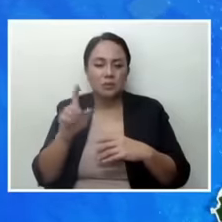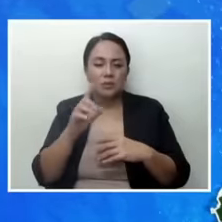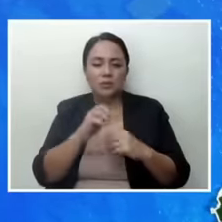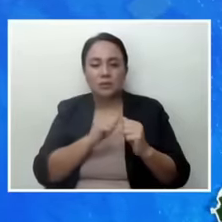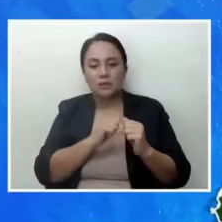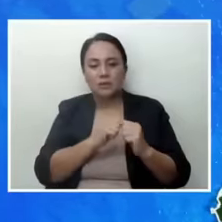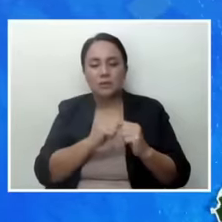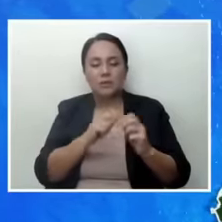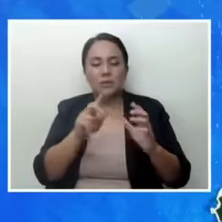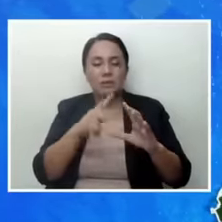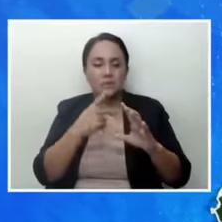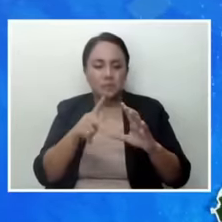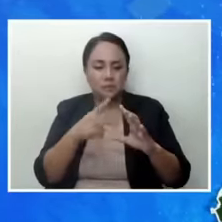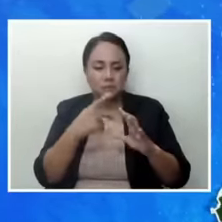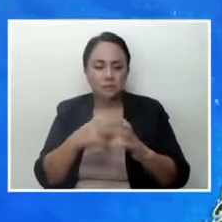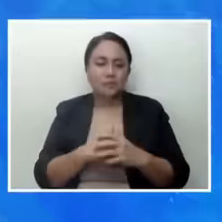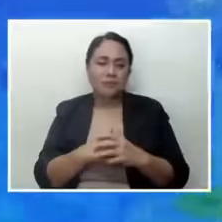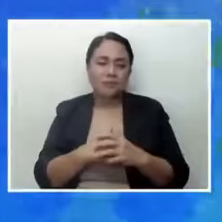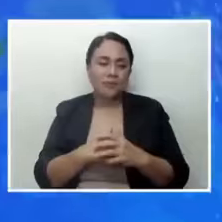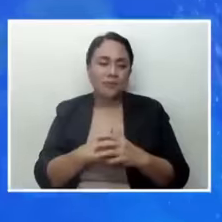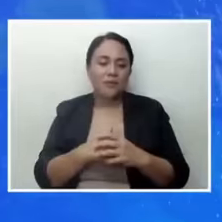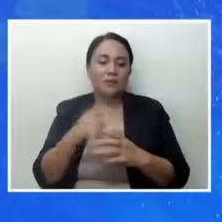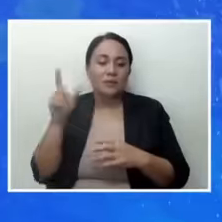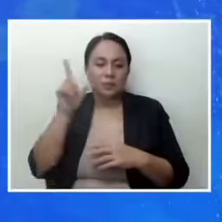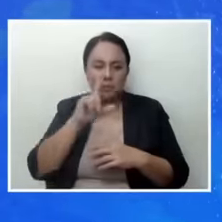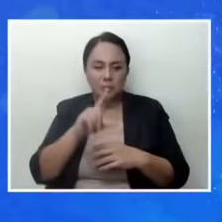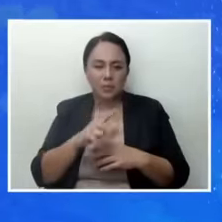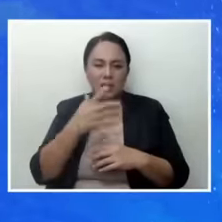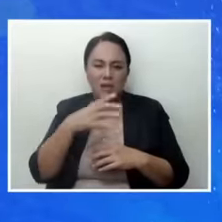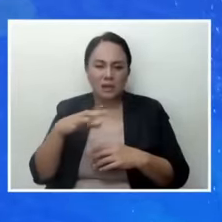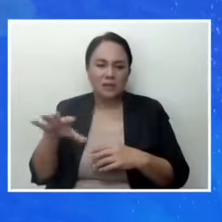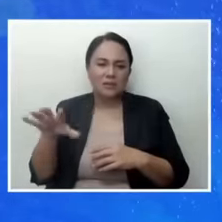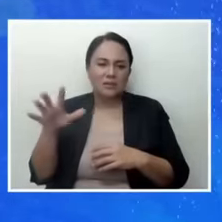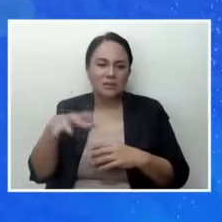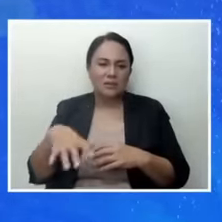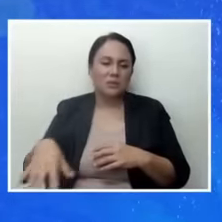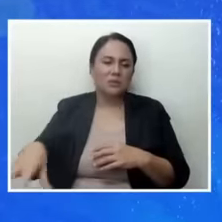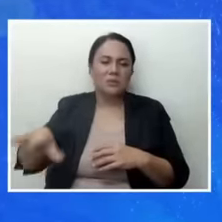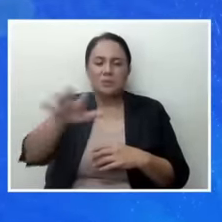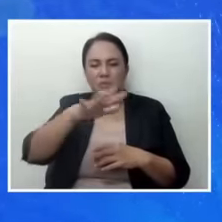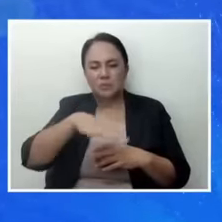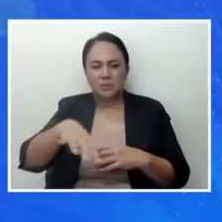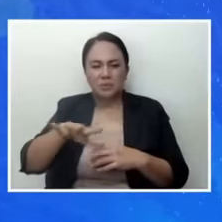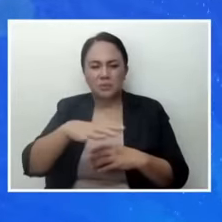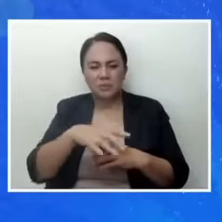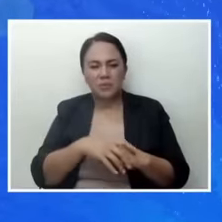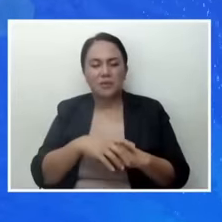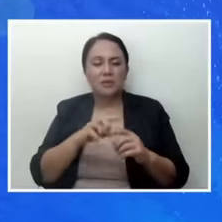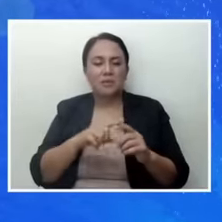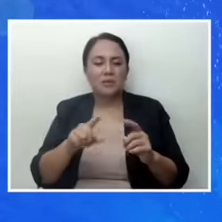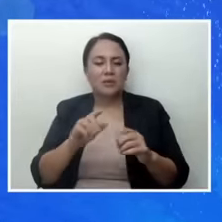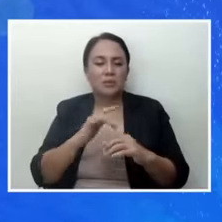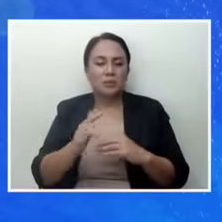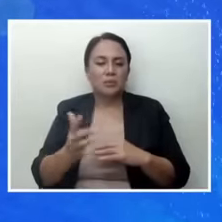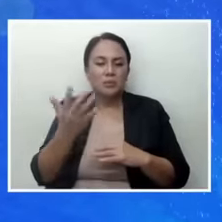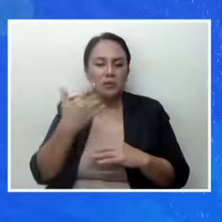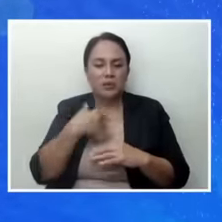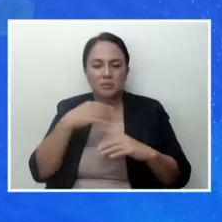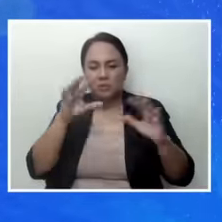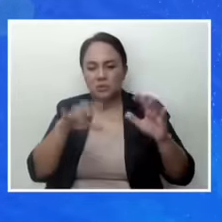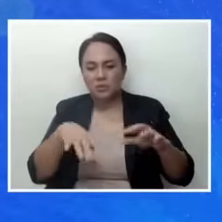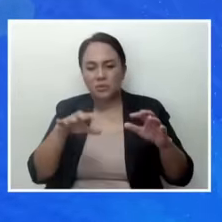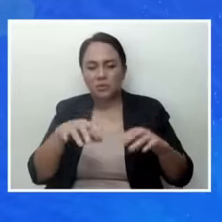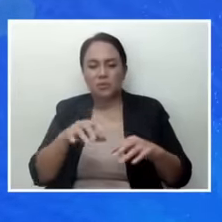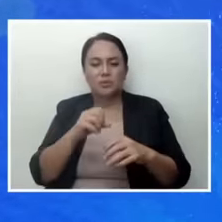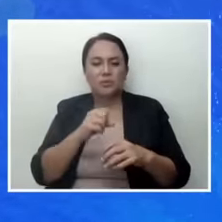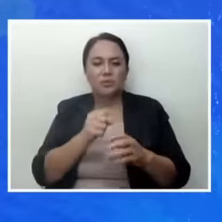ang Puerto Princesa City. Sa Luzon, maaraw at mainit sa malaking bahagi maghapon pero umaga pa lamang may mga pag-ulan na sa may